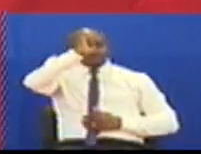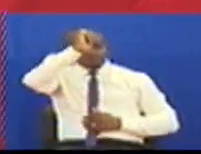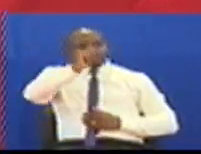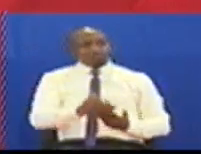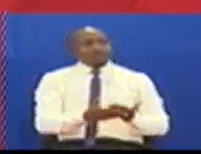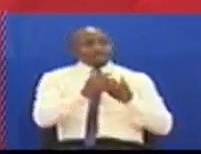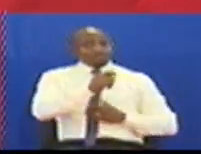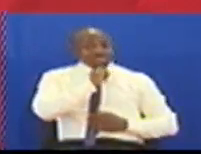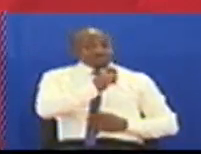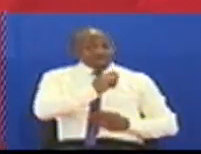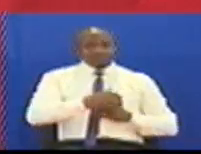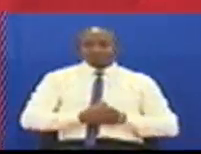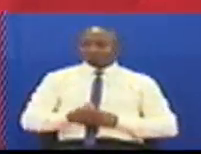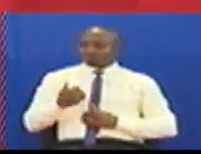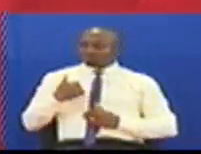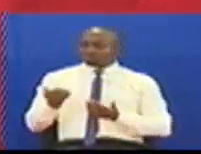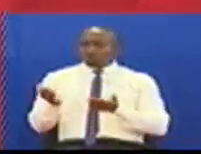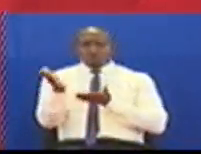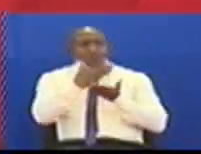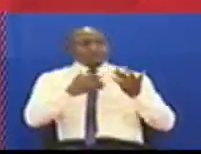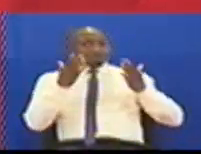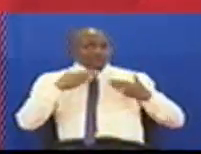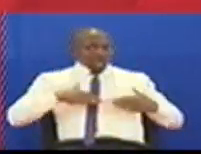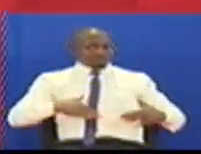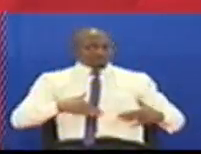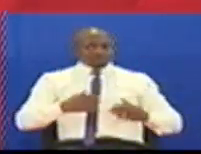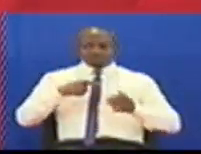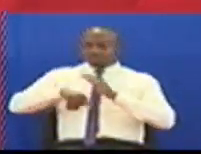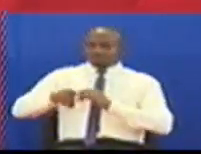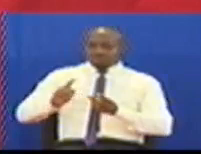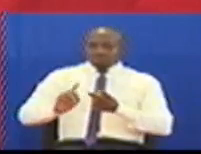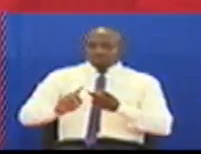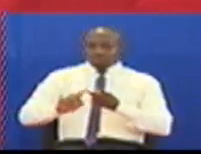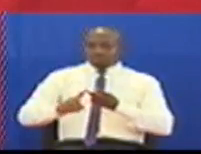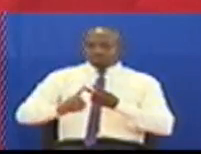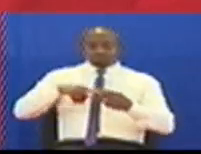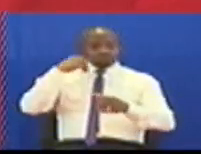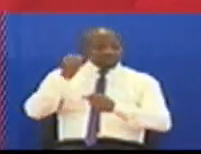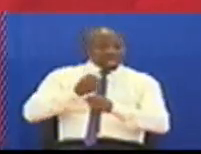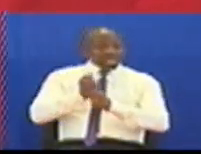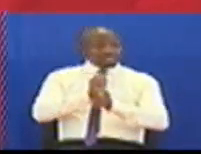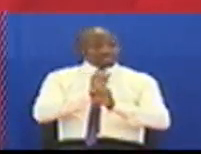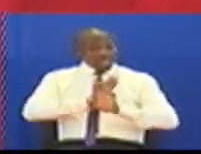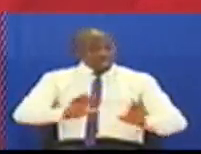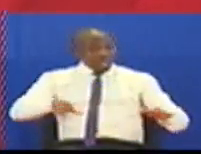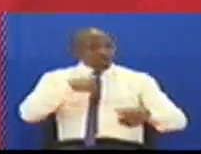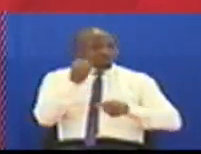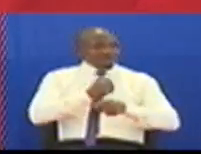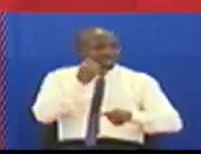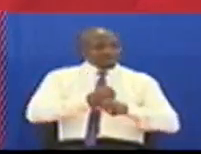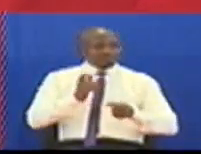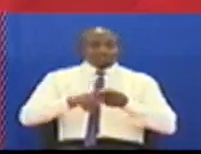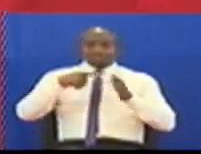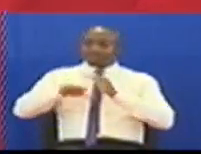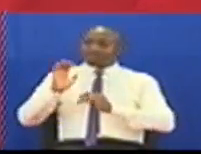Spika, nirudi upande wa afya. Katika kazi ambazo zimefanyika ndani